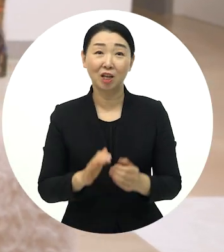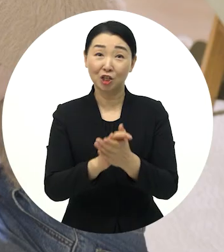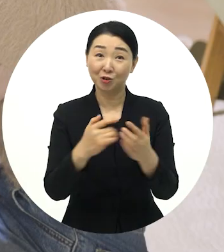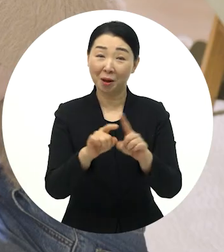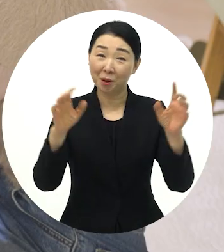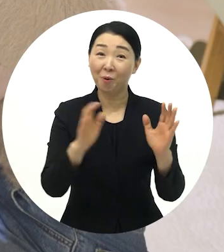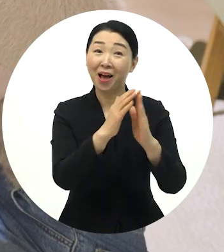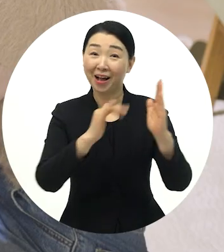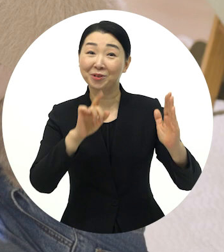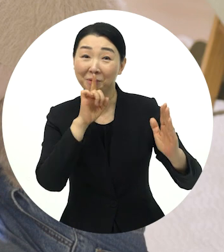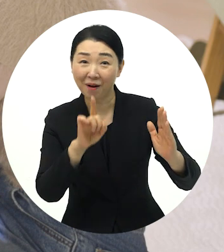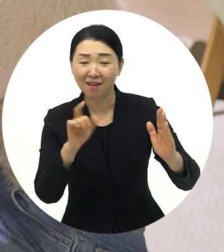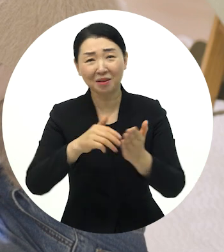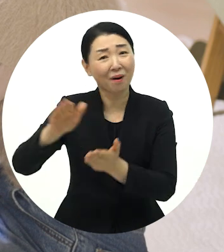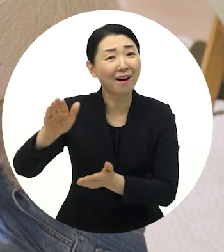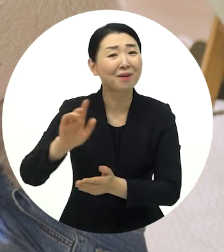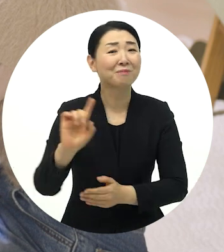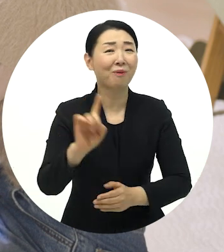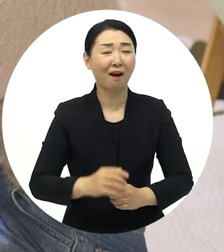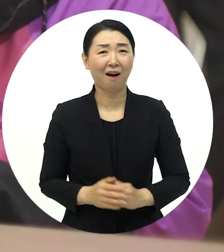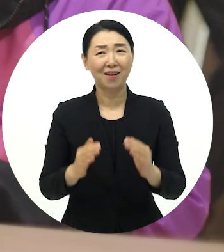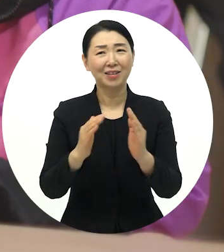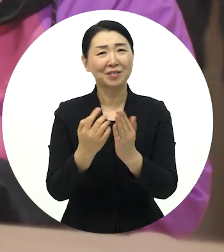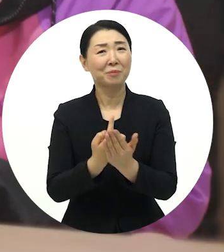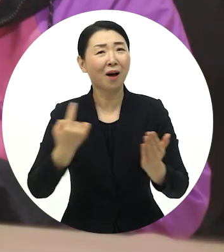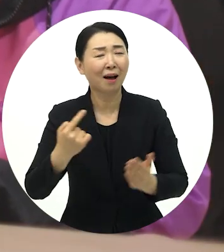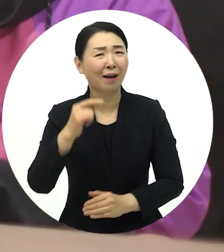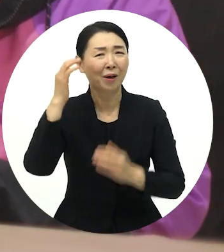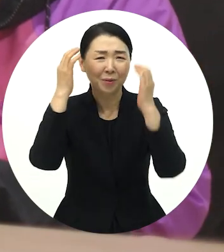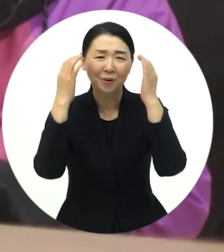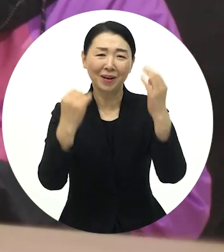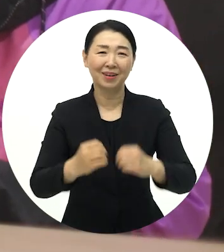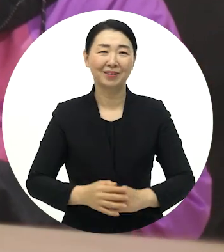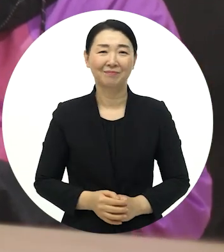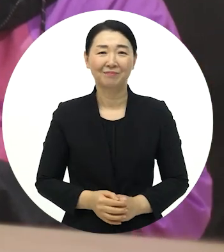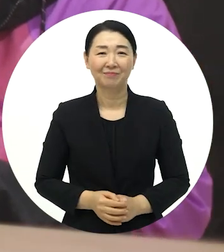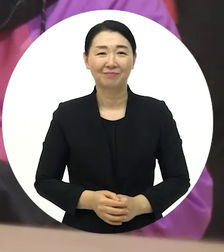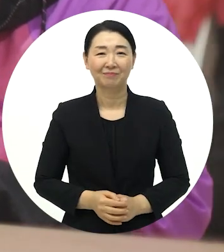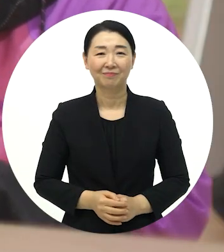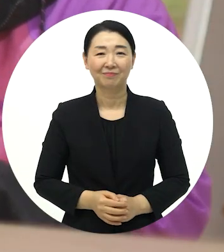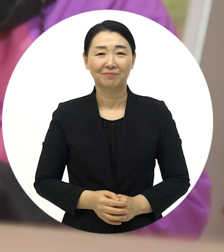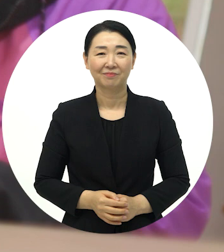프패밀리 친구라도 모여 살면 가족이라고 하더니 이제 내쫓는다고? 집 떠나면 개고생이야.